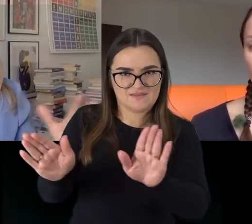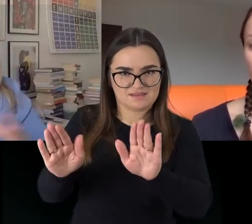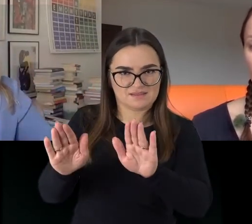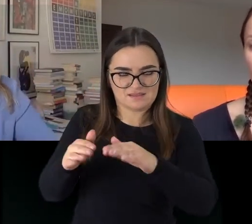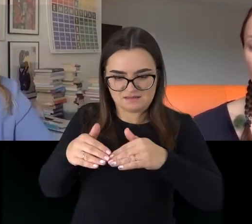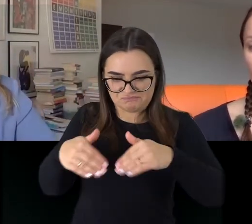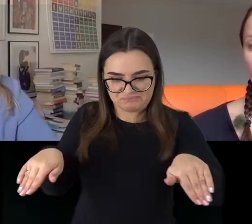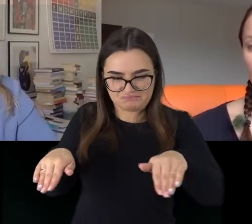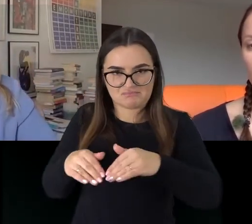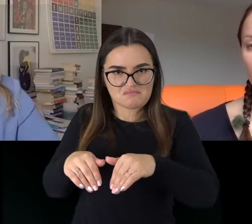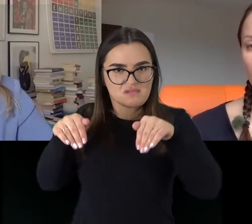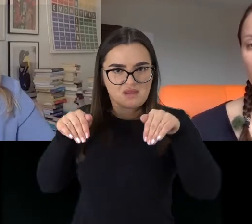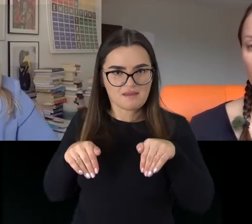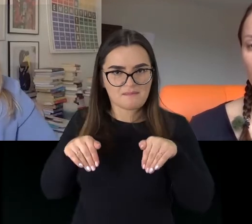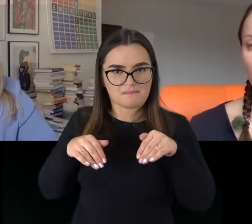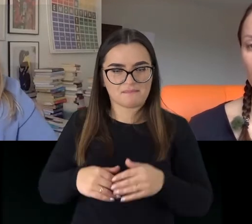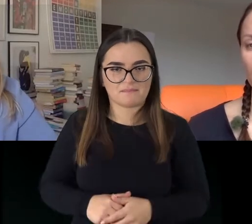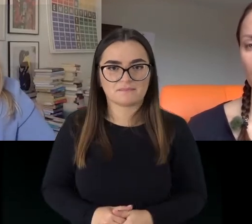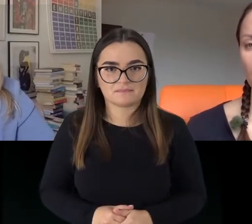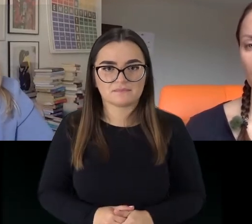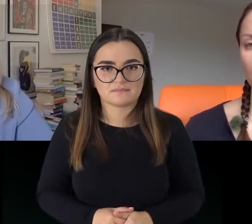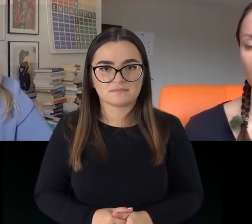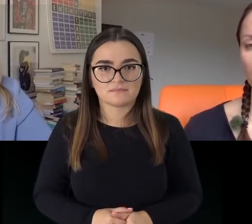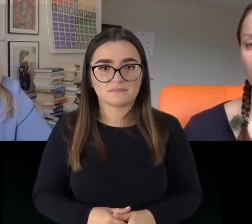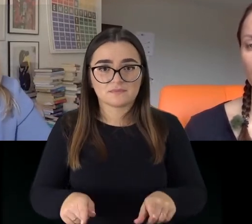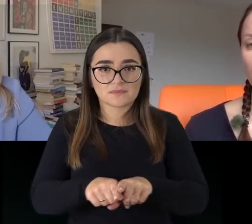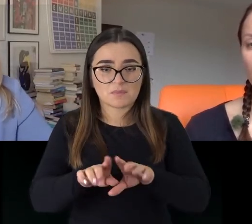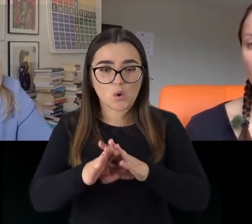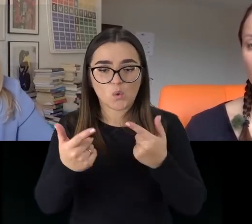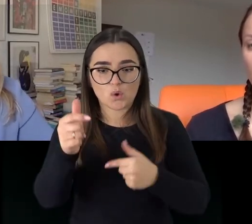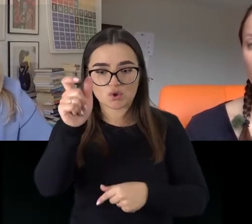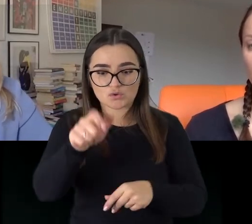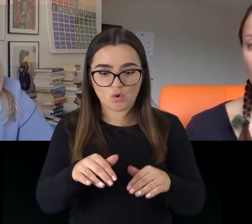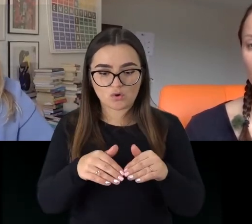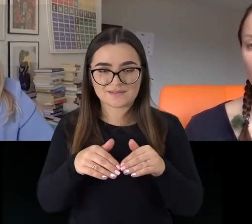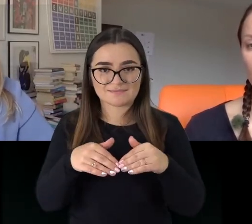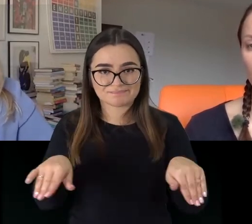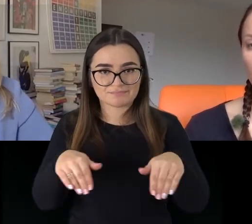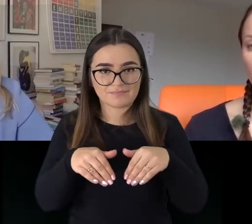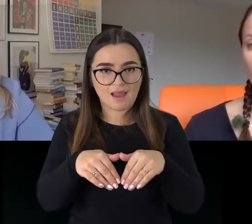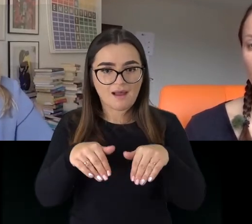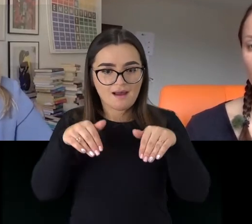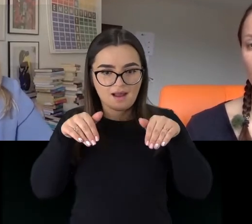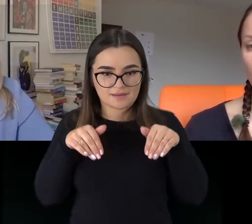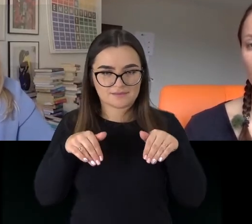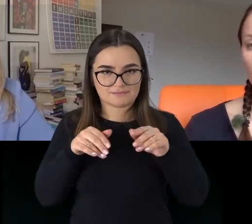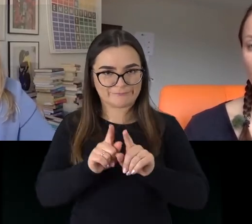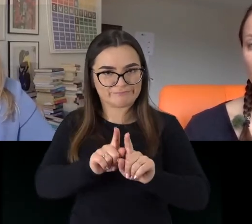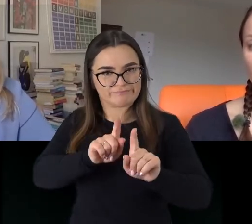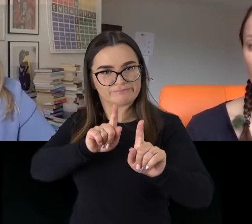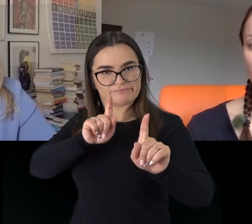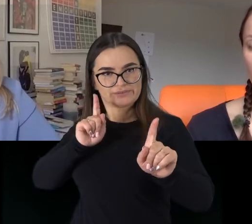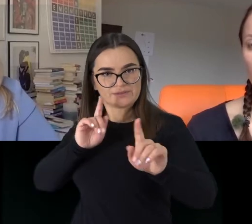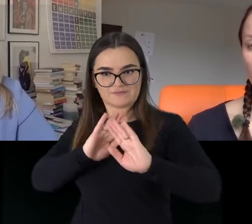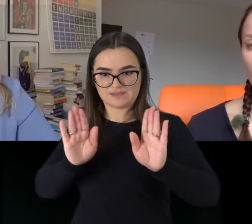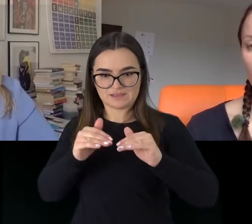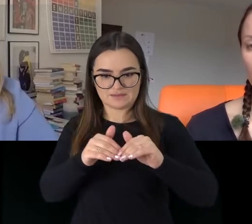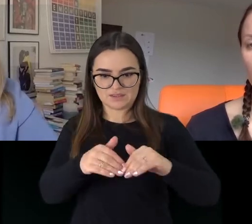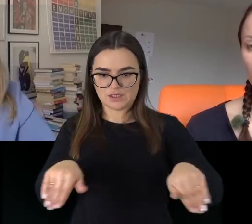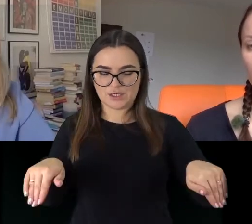Nu, toksai, lygiai taip pat per tą atsiribojimą galim suprasti, kaip žmonės atsitraukia. Ir irgi tai yra ribų nepaisimas ir